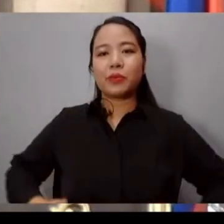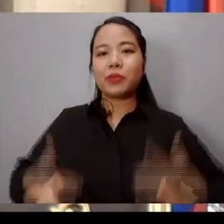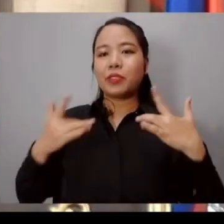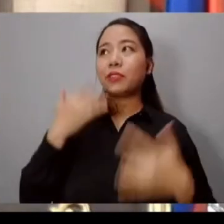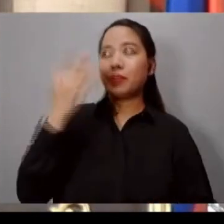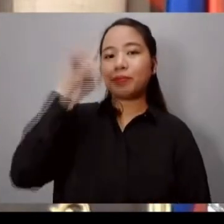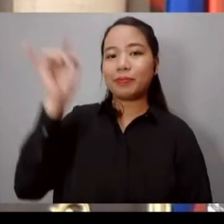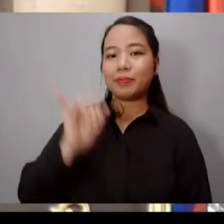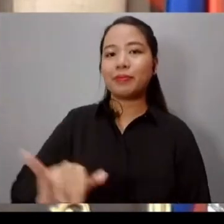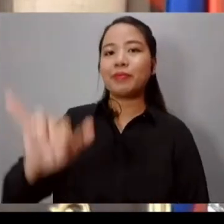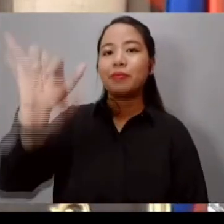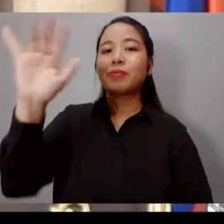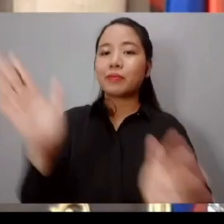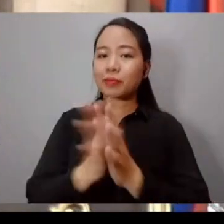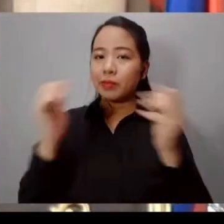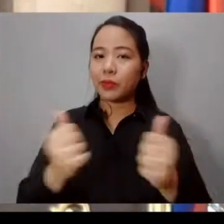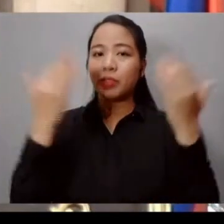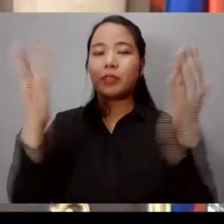Aleluya, aleluya.